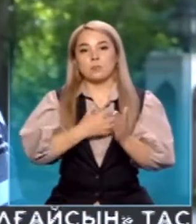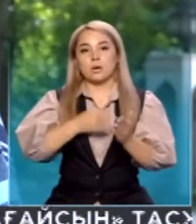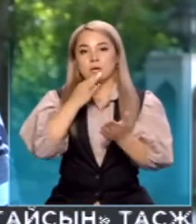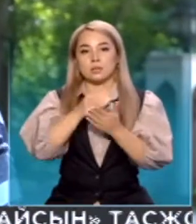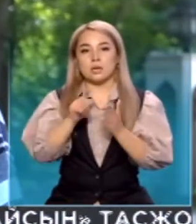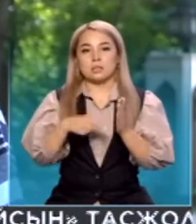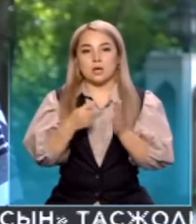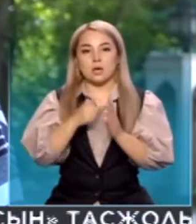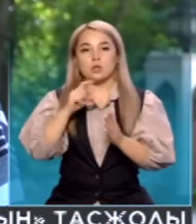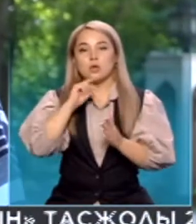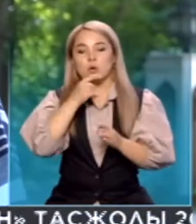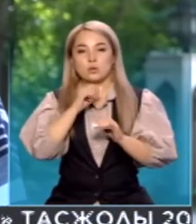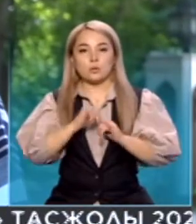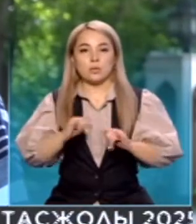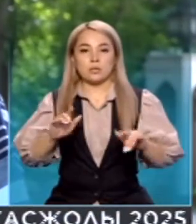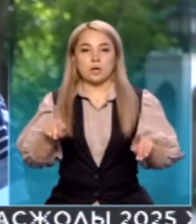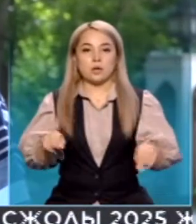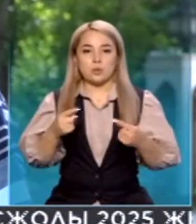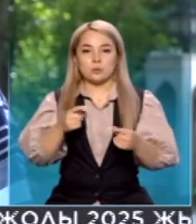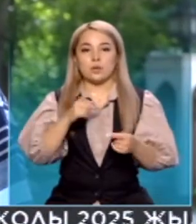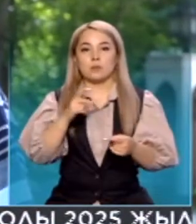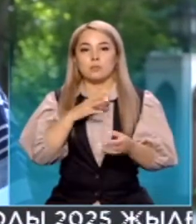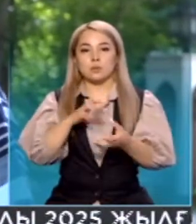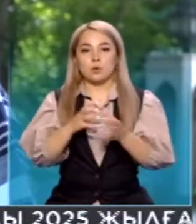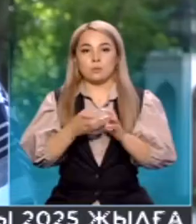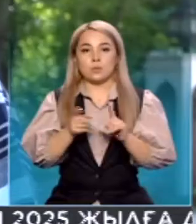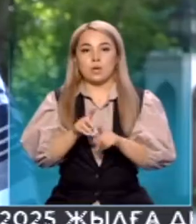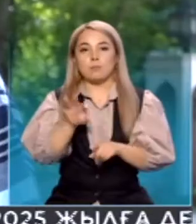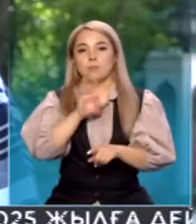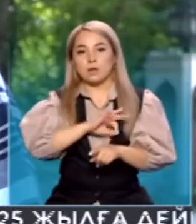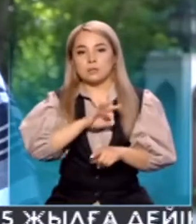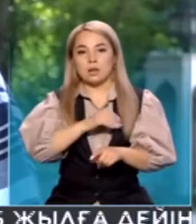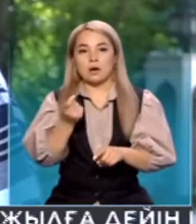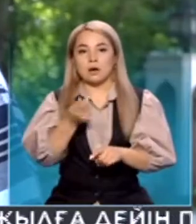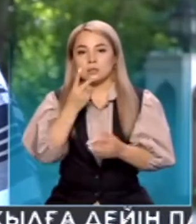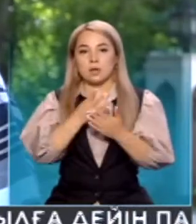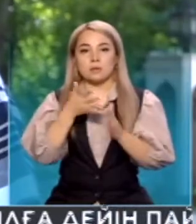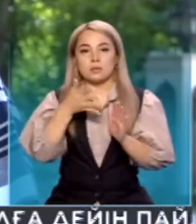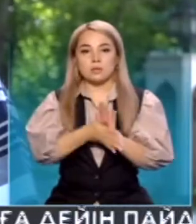мәселе экономиканы көміртегінен арылту және аз пайдалану технологиясын енгізу.